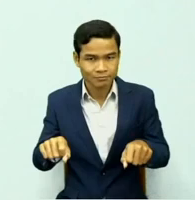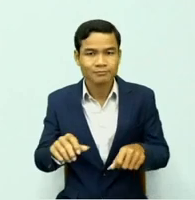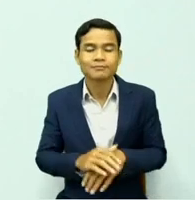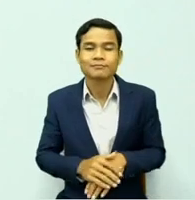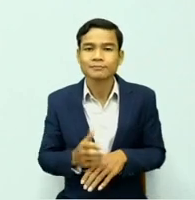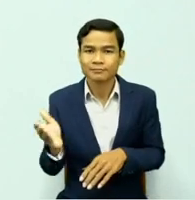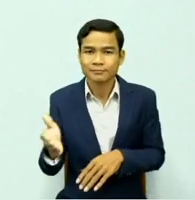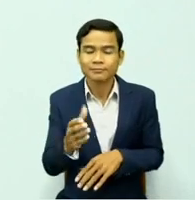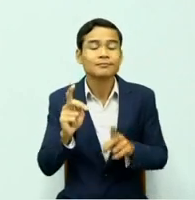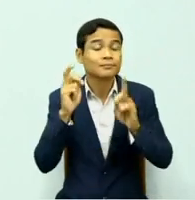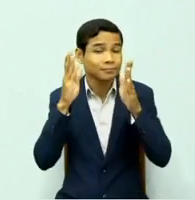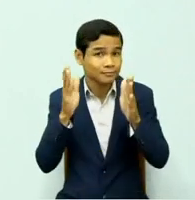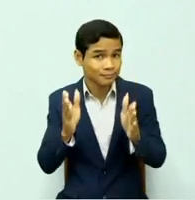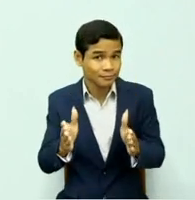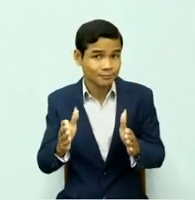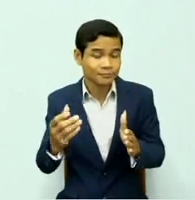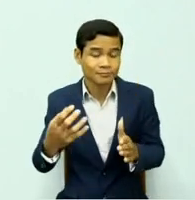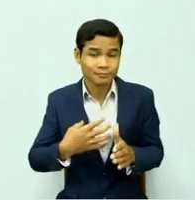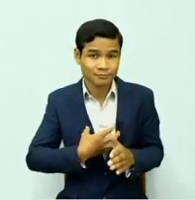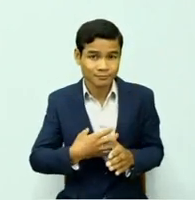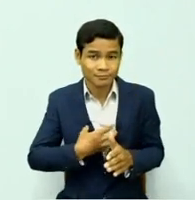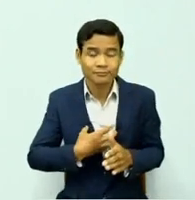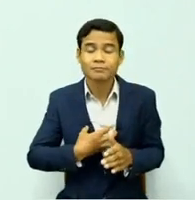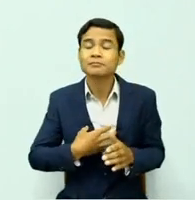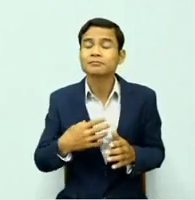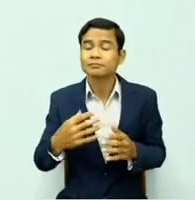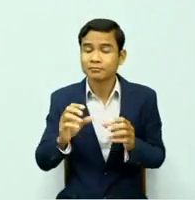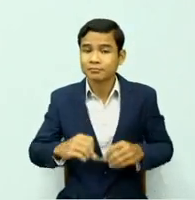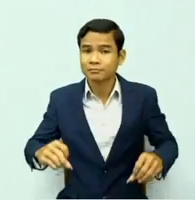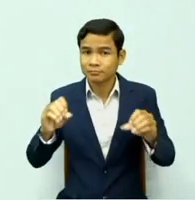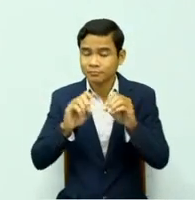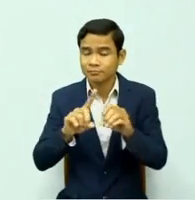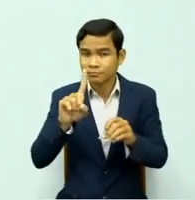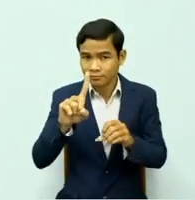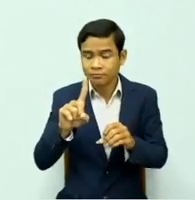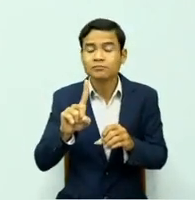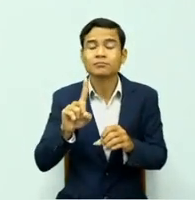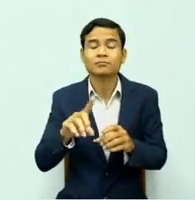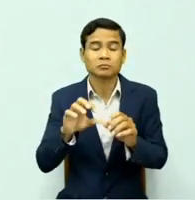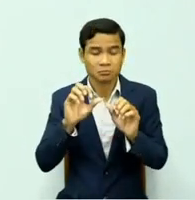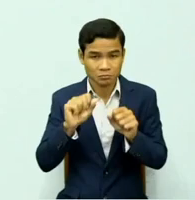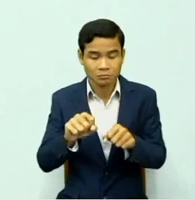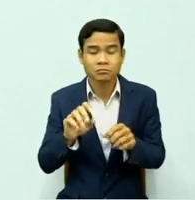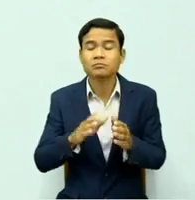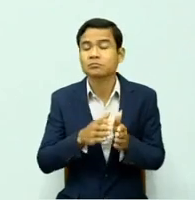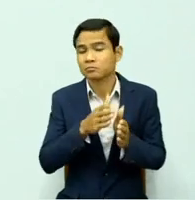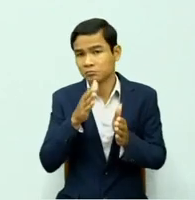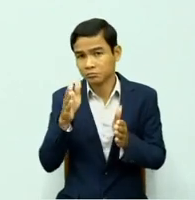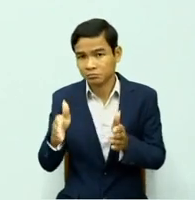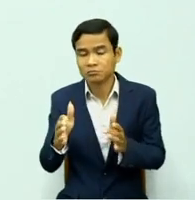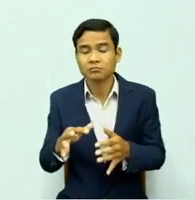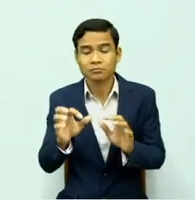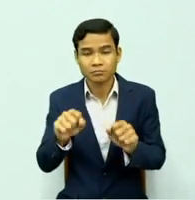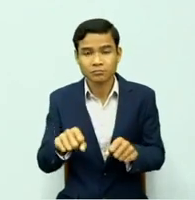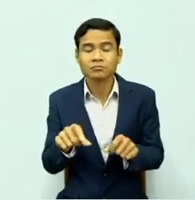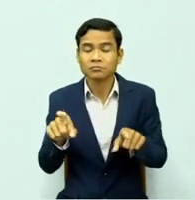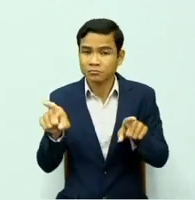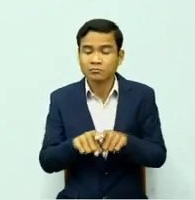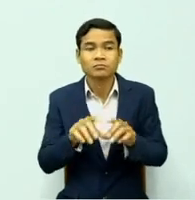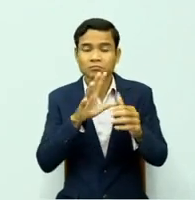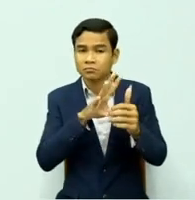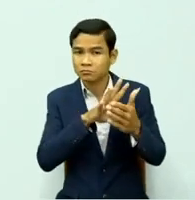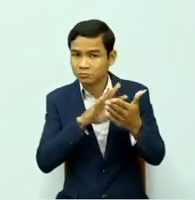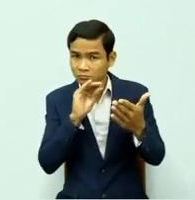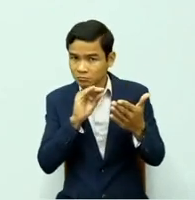ចាអញ្ចឹងអ្នកគ្រូចង់បង្កើតបានលំនាំមួយទៀតអ្នកគ្រូត្រូវមើលលំនាំគំរូខាងមុខនេះអញ្ចឹងលំនាំគំរូខាងមុខនេះតម្ងគេអ្នកគ្រូ